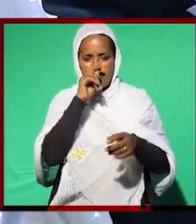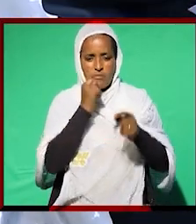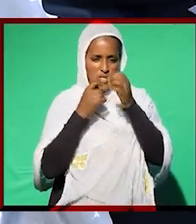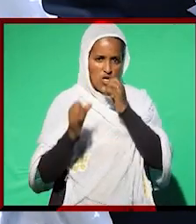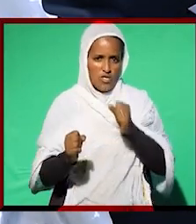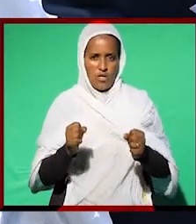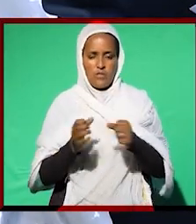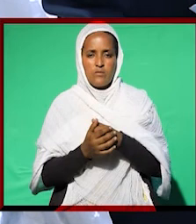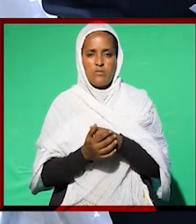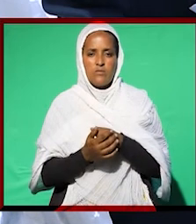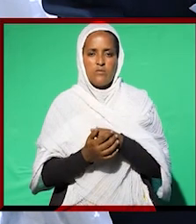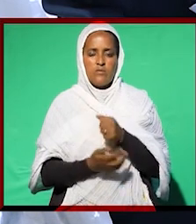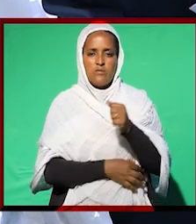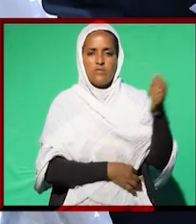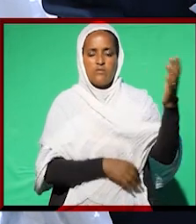መከባበርን መቻቻልን